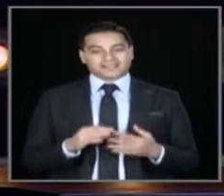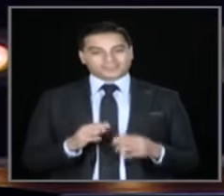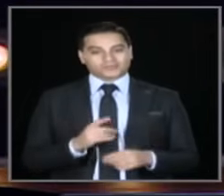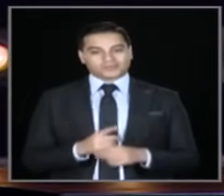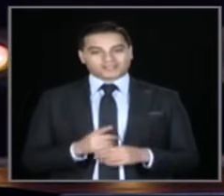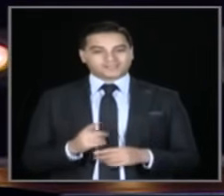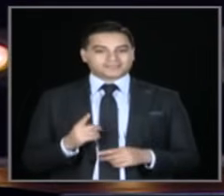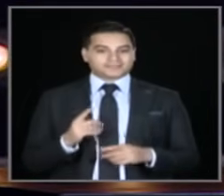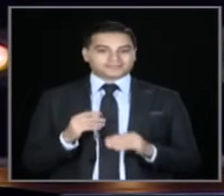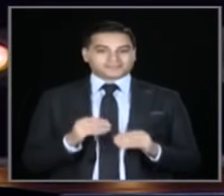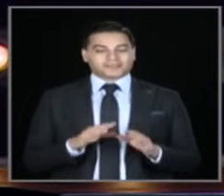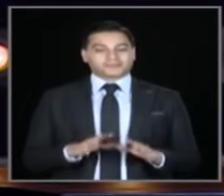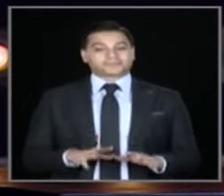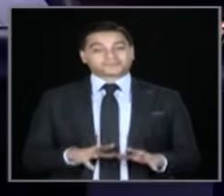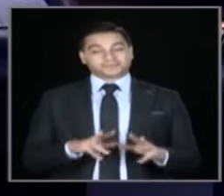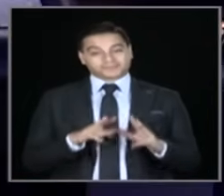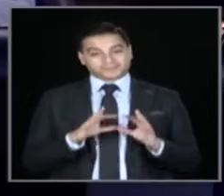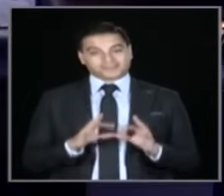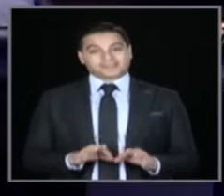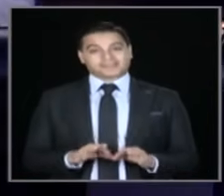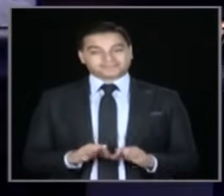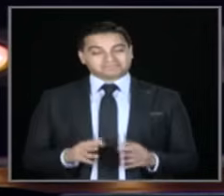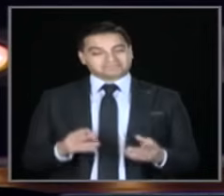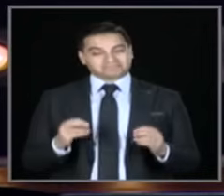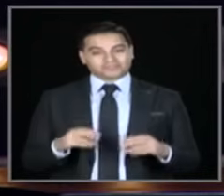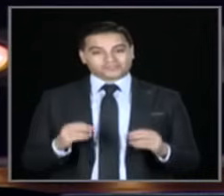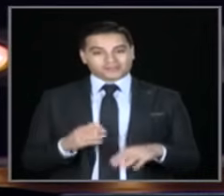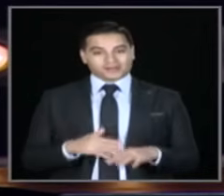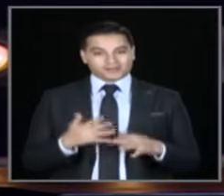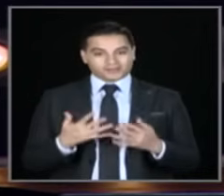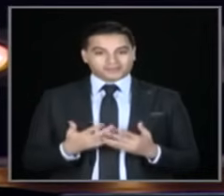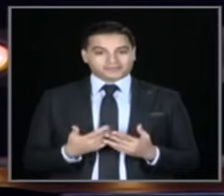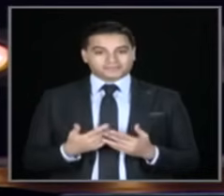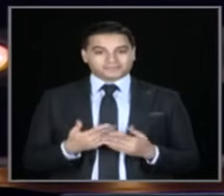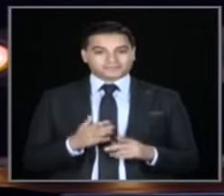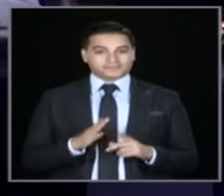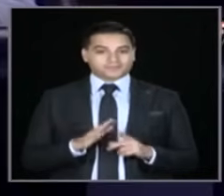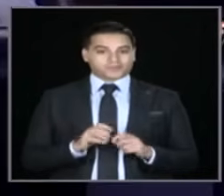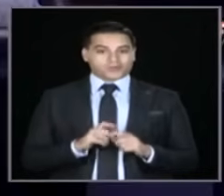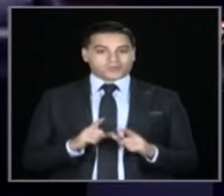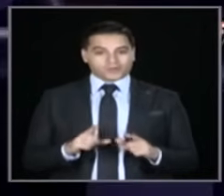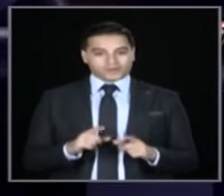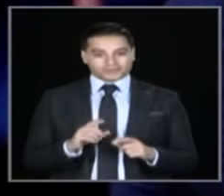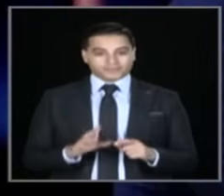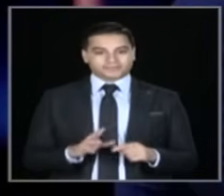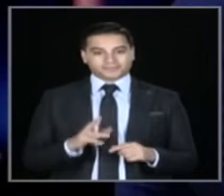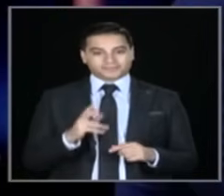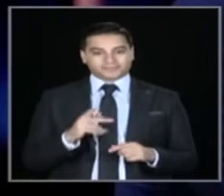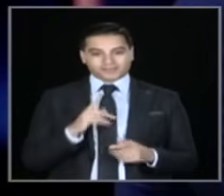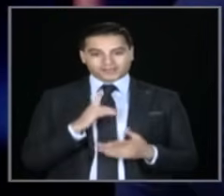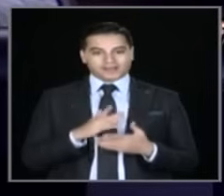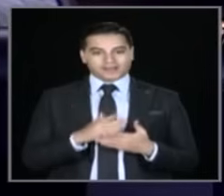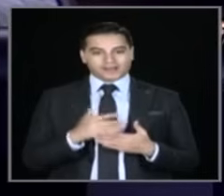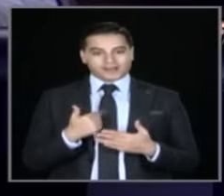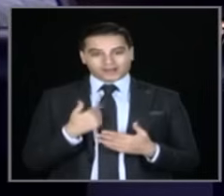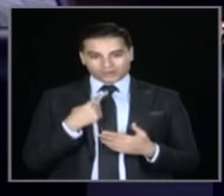استاذك ساعدك كتير وعلمك كتير ما شاء الله. لا حصل طفره في مستواك واضحه الحمد لله. يعني مش هقدر اقول